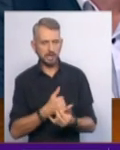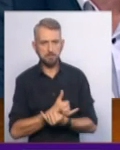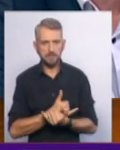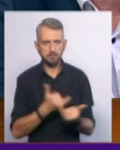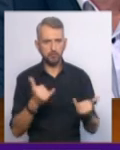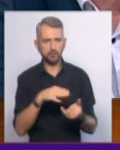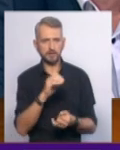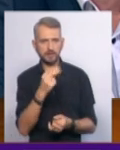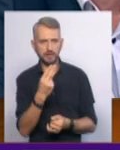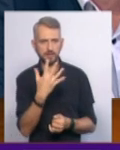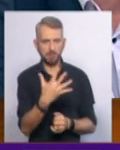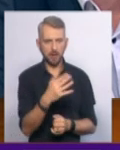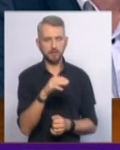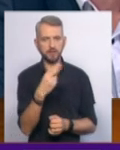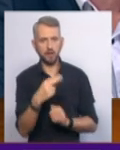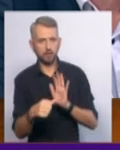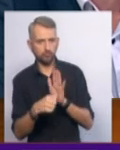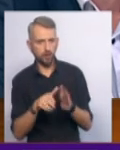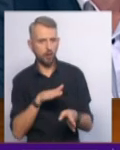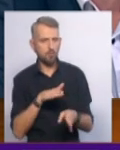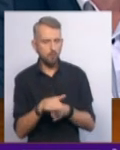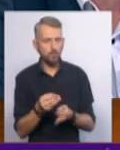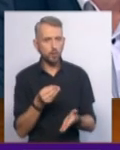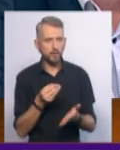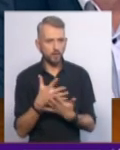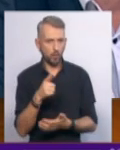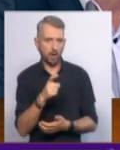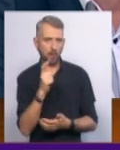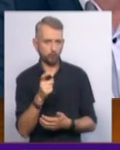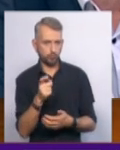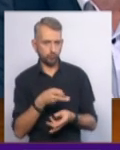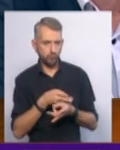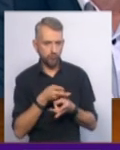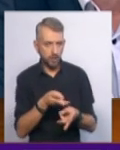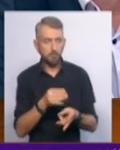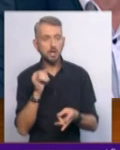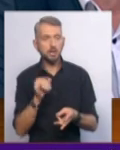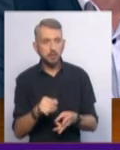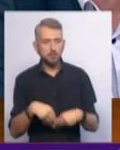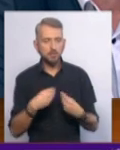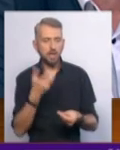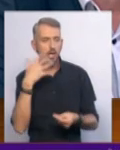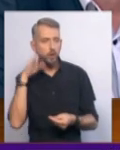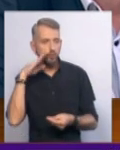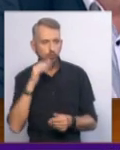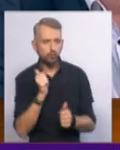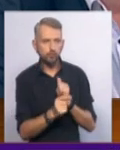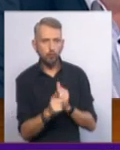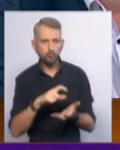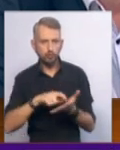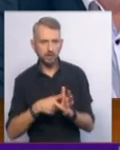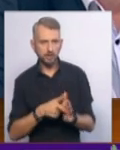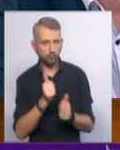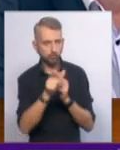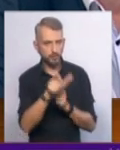ТЕЦ 5-6 повноцінно газопостачанням і дати гарячу воду в кожну квартиру кожного киянина. Тут